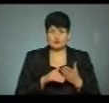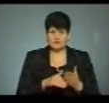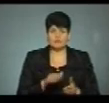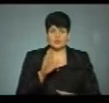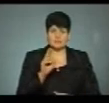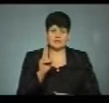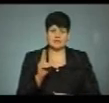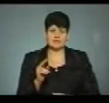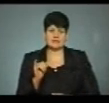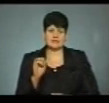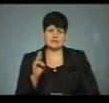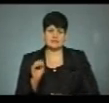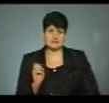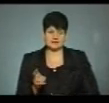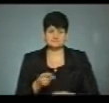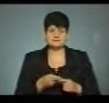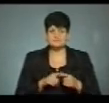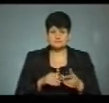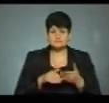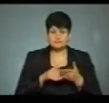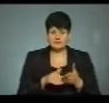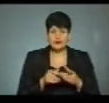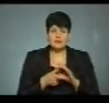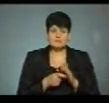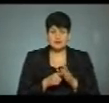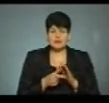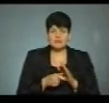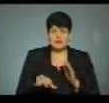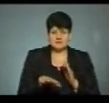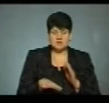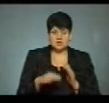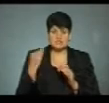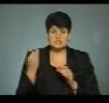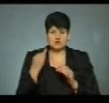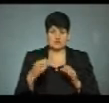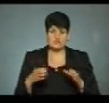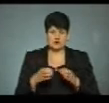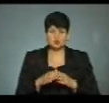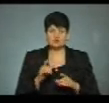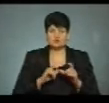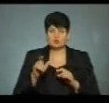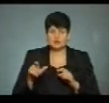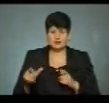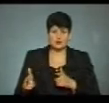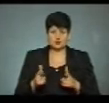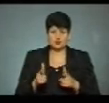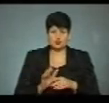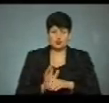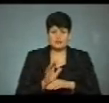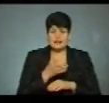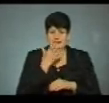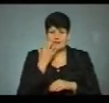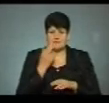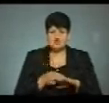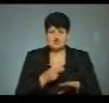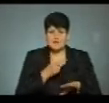Кіцак. Це волонтерська кімната у приміщенні історичного факультету. Студенти готують до відправлення теплі